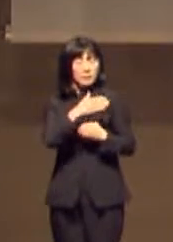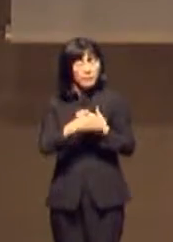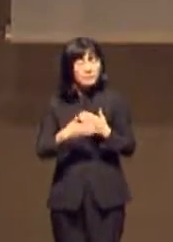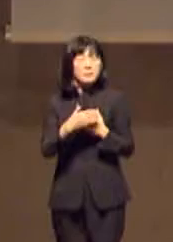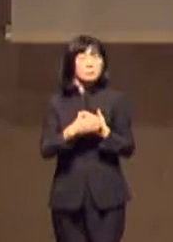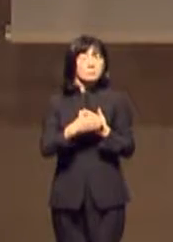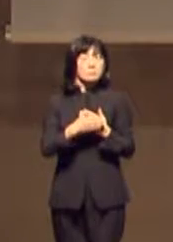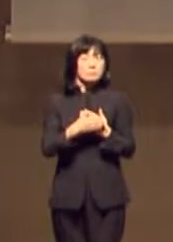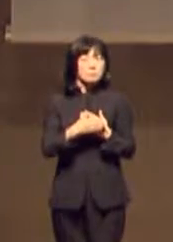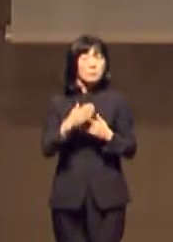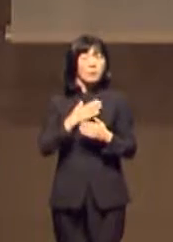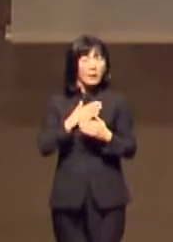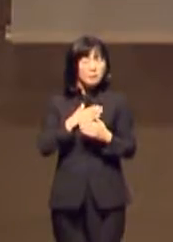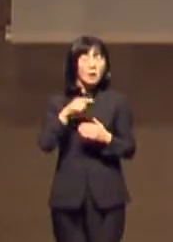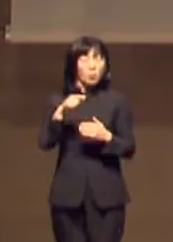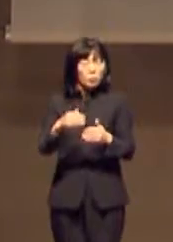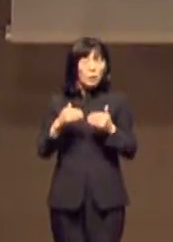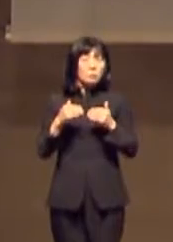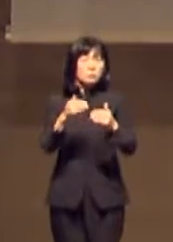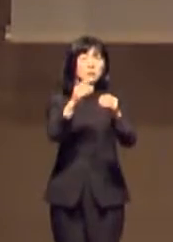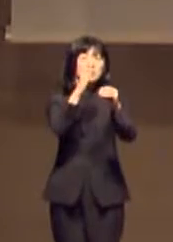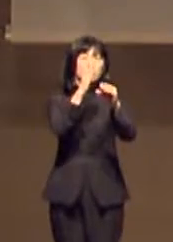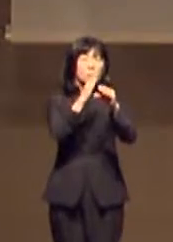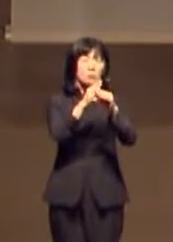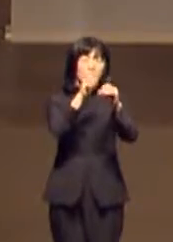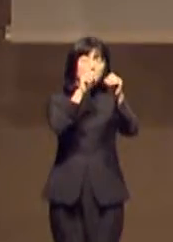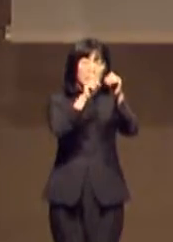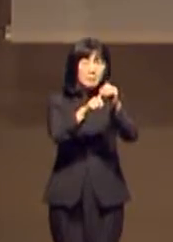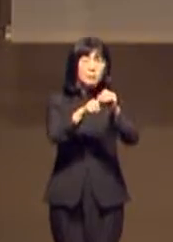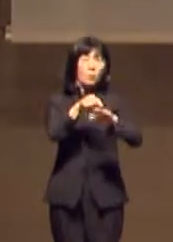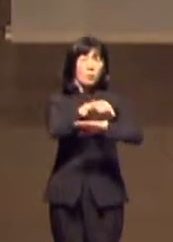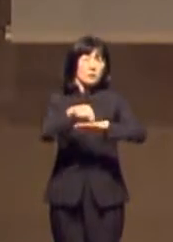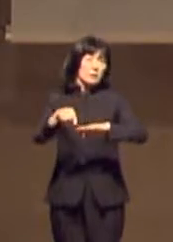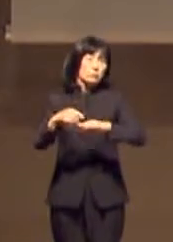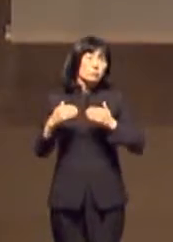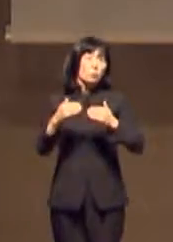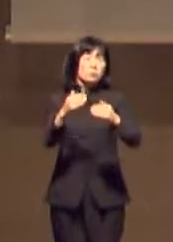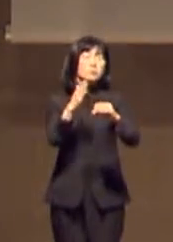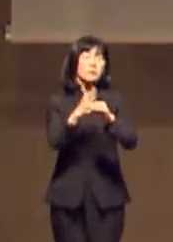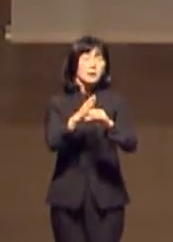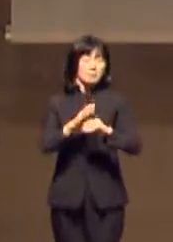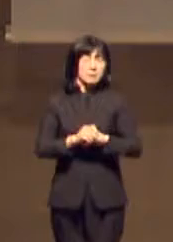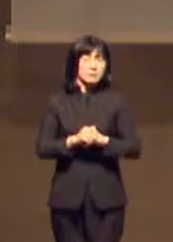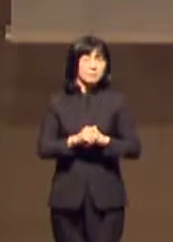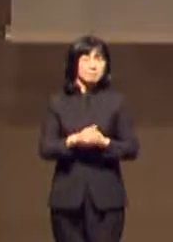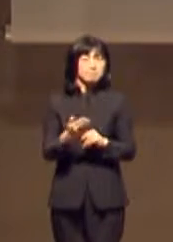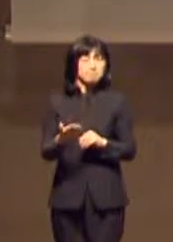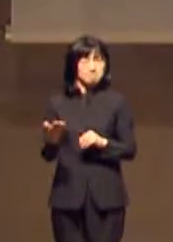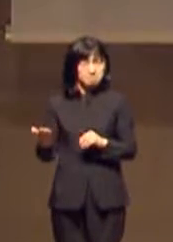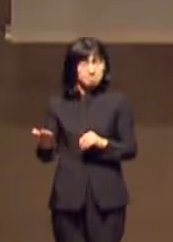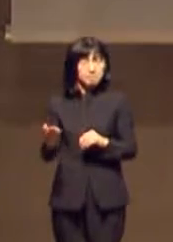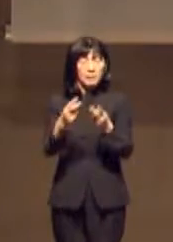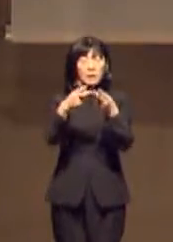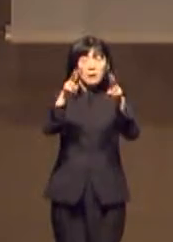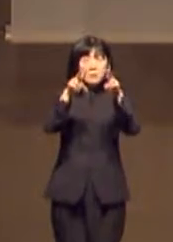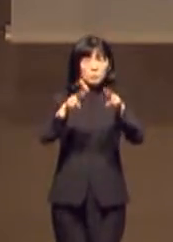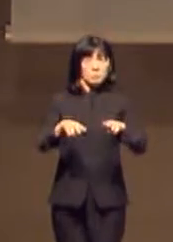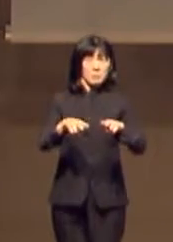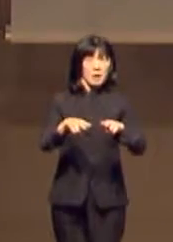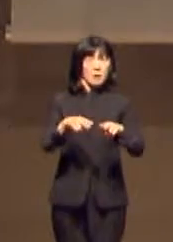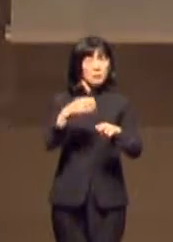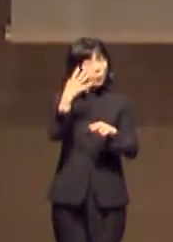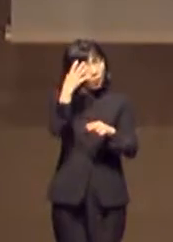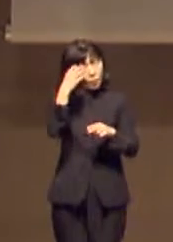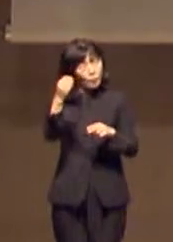し、これらを推進する施策を行っているところでございます。続きまして、広島市の魅力